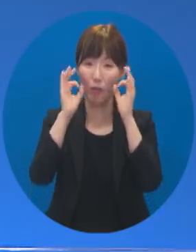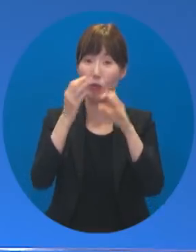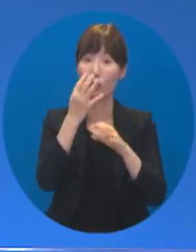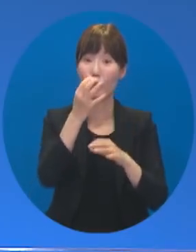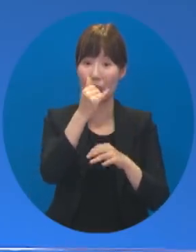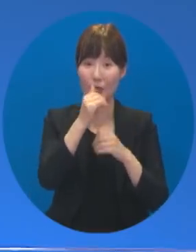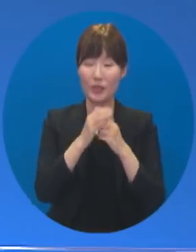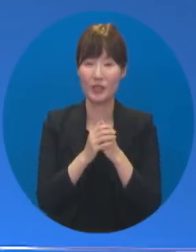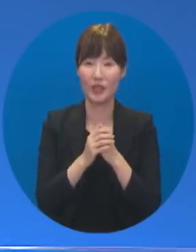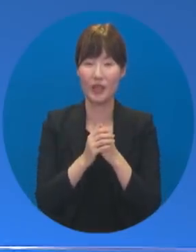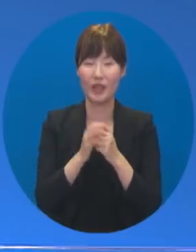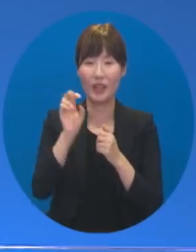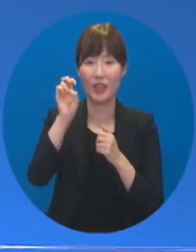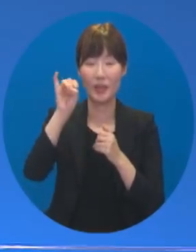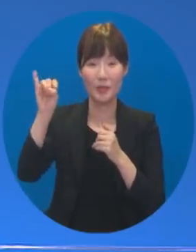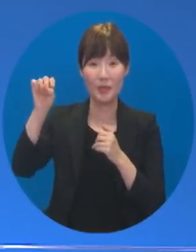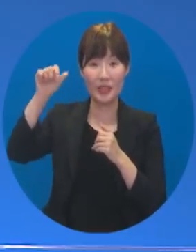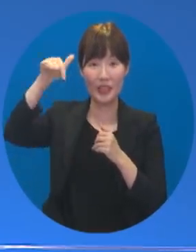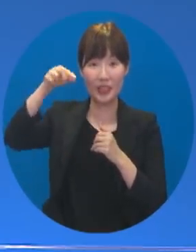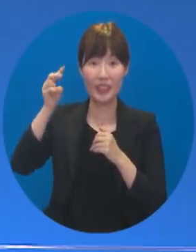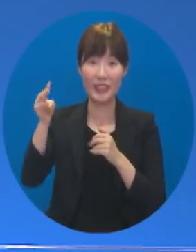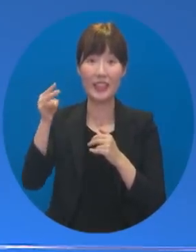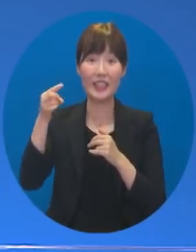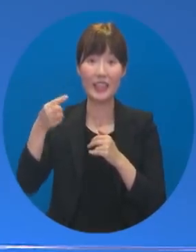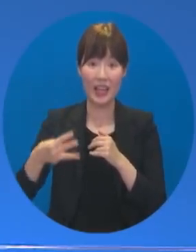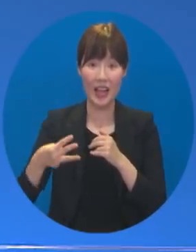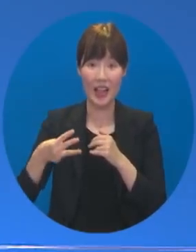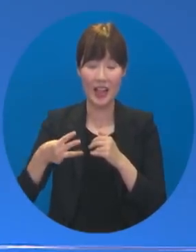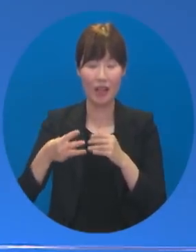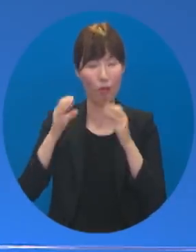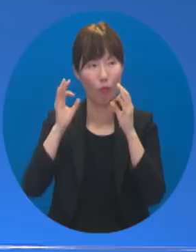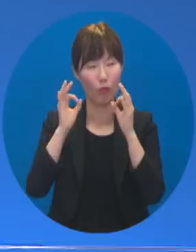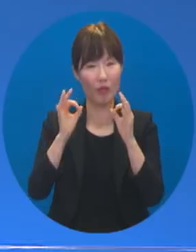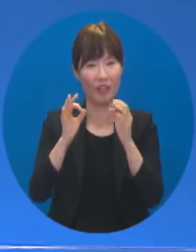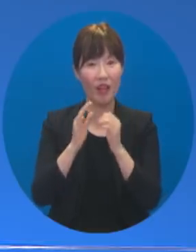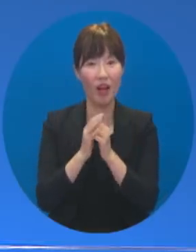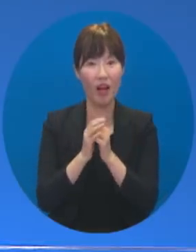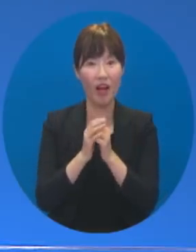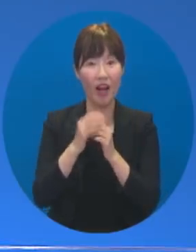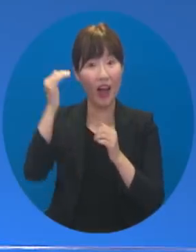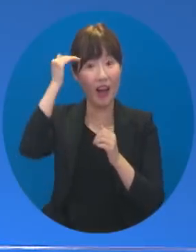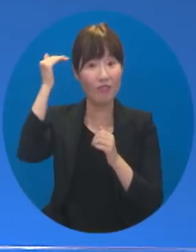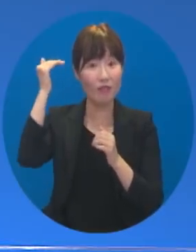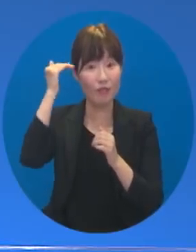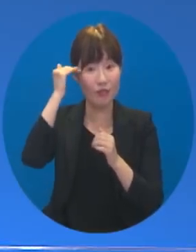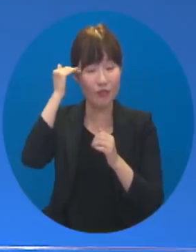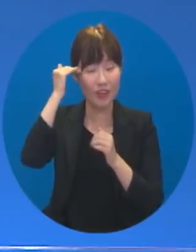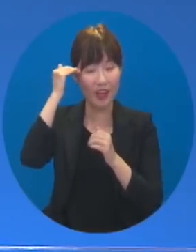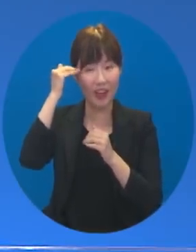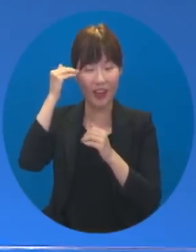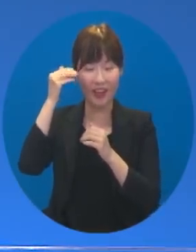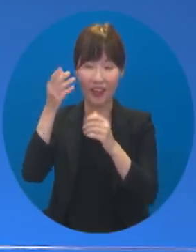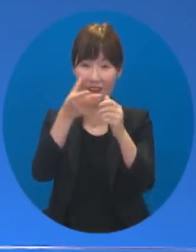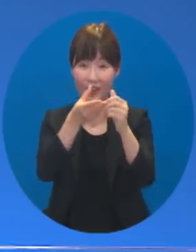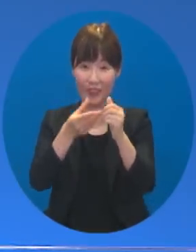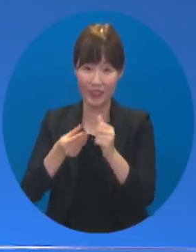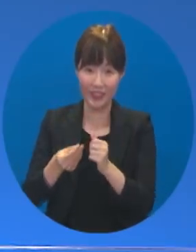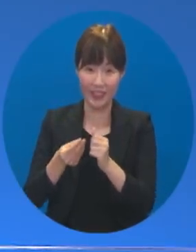아이가 있는데 이 아이를 또 한국에 초청을 하게 되었습니다. 그래서 또 한국을 많이